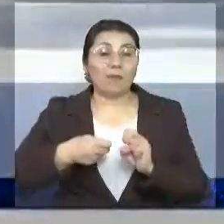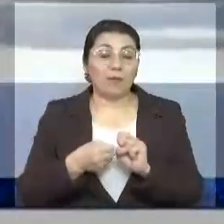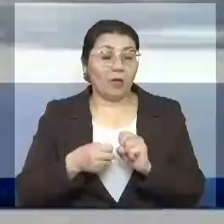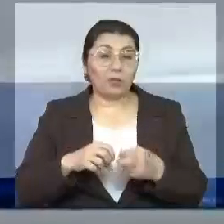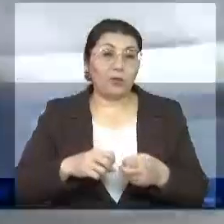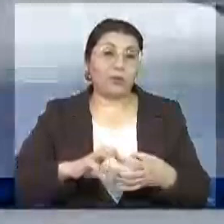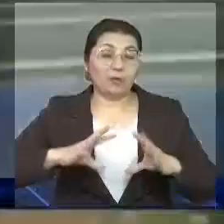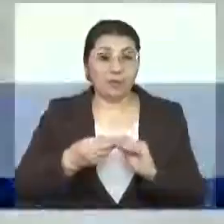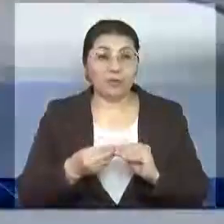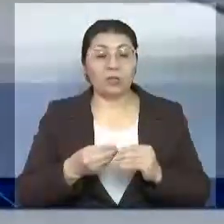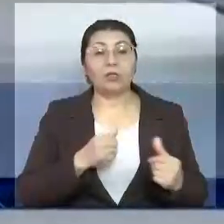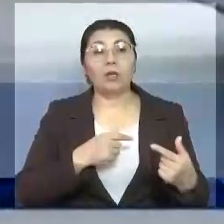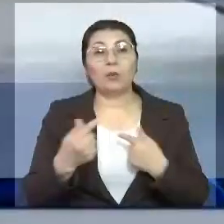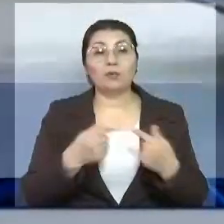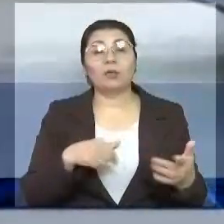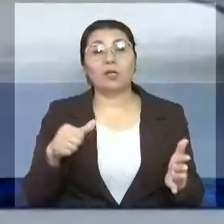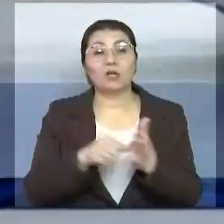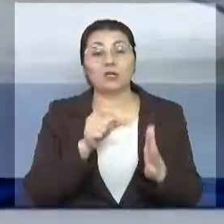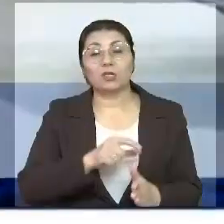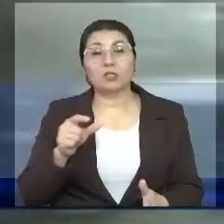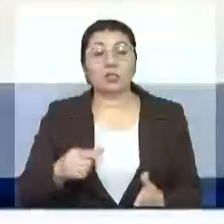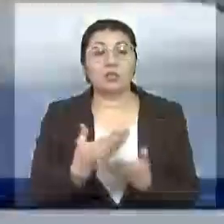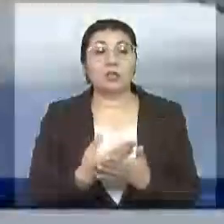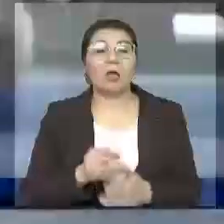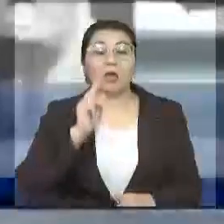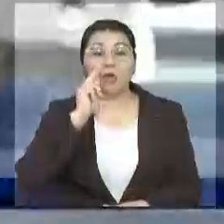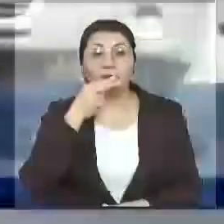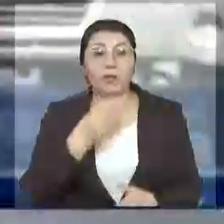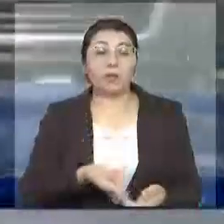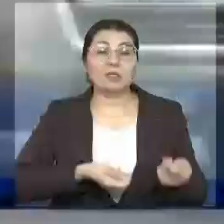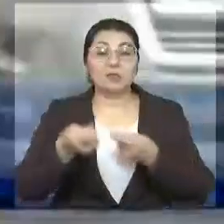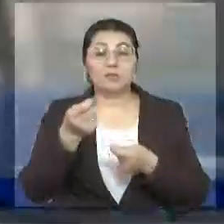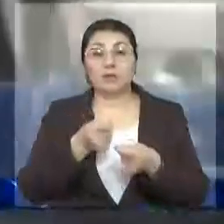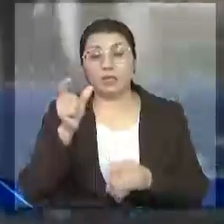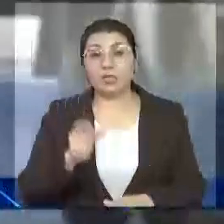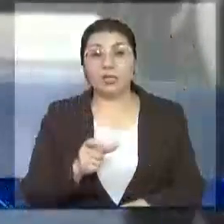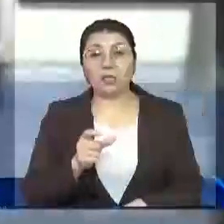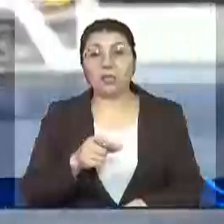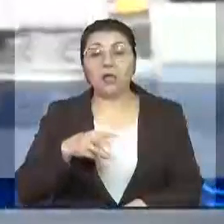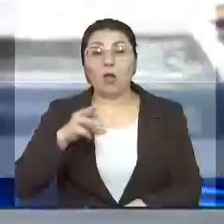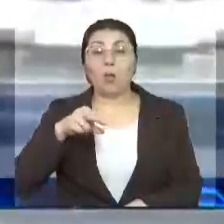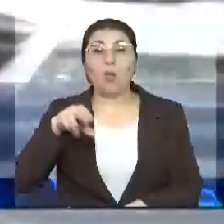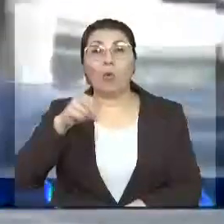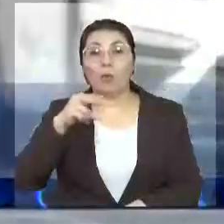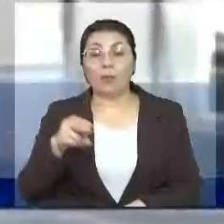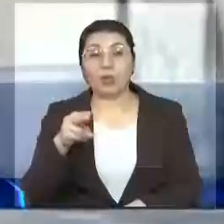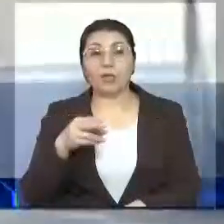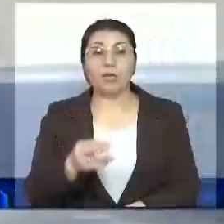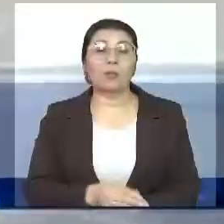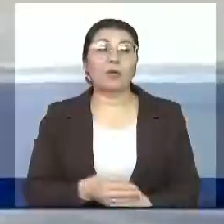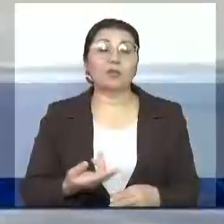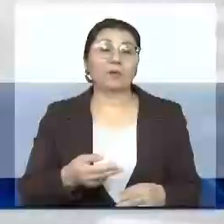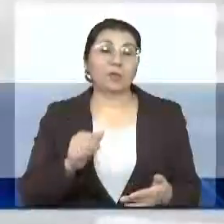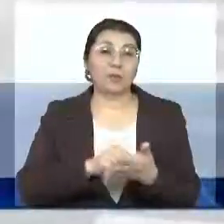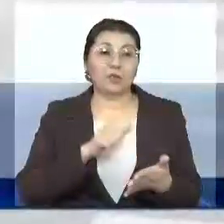числе один несовершеннолетний. Виноватыми в данных ДТП являются как водители мопедов, так и водители легковых автомашин. Причиной